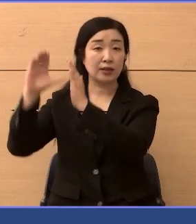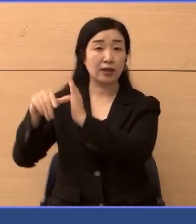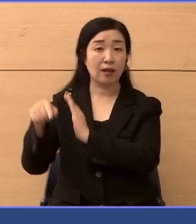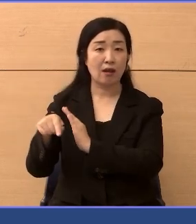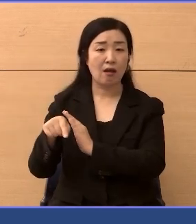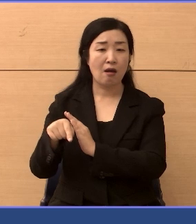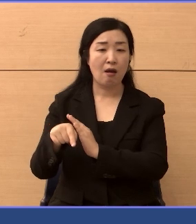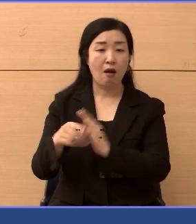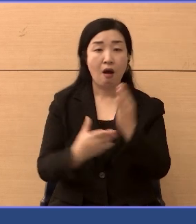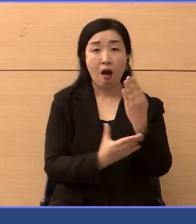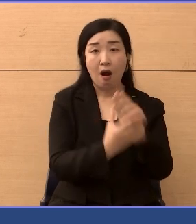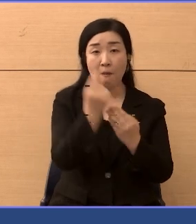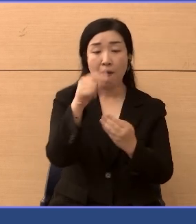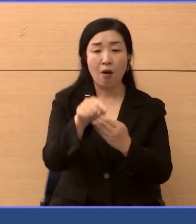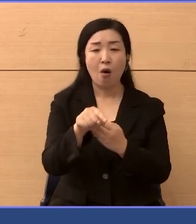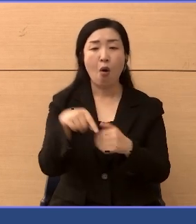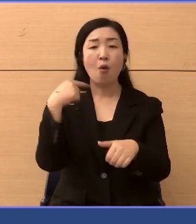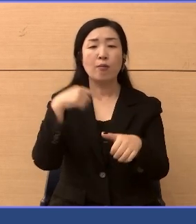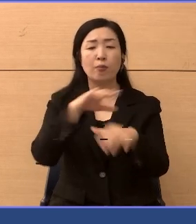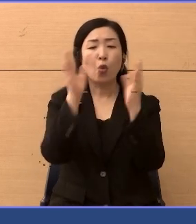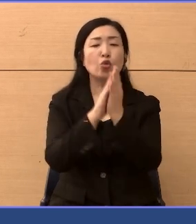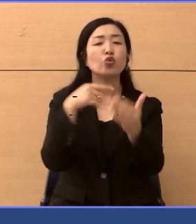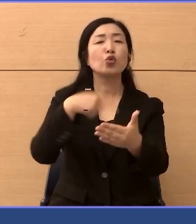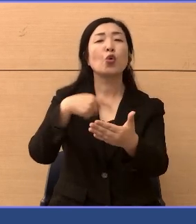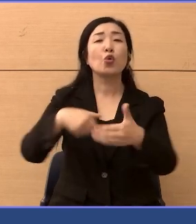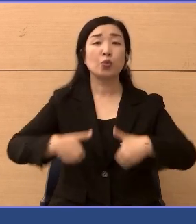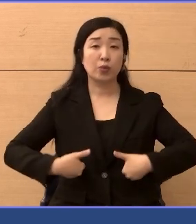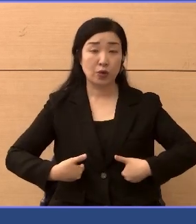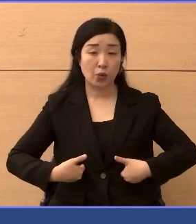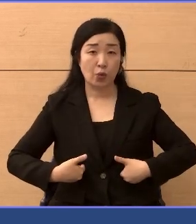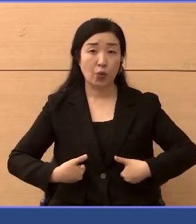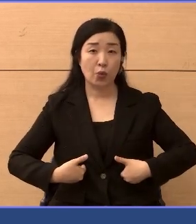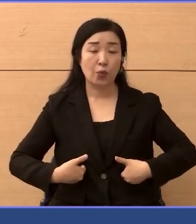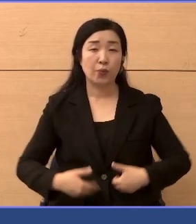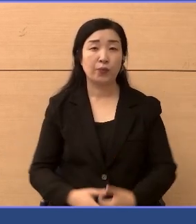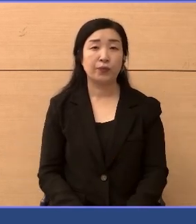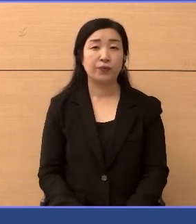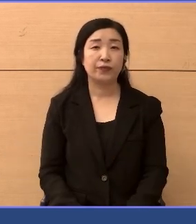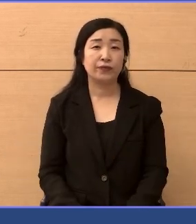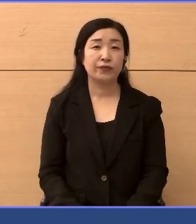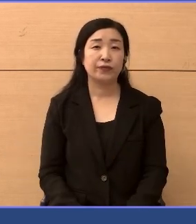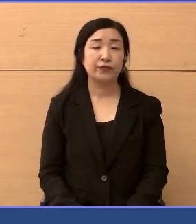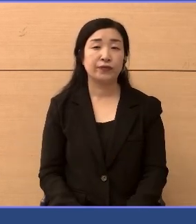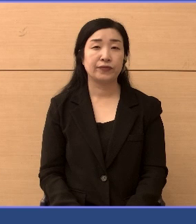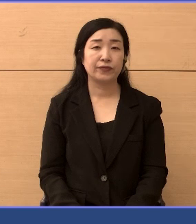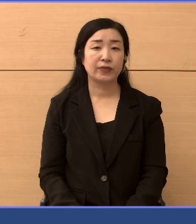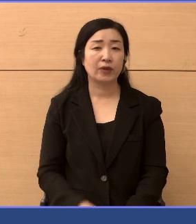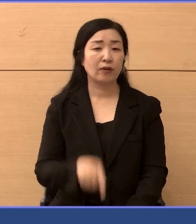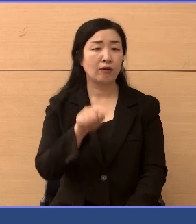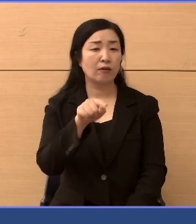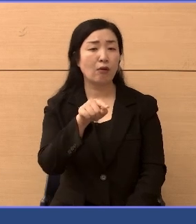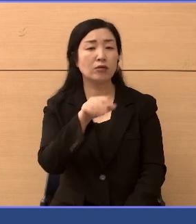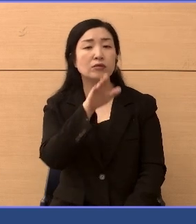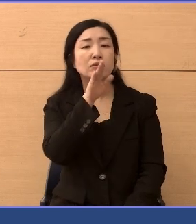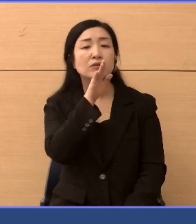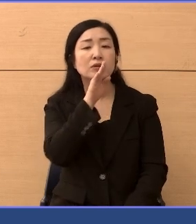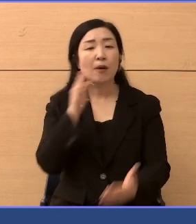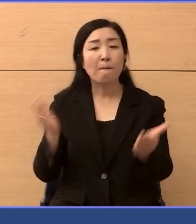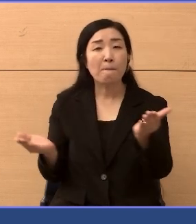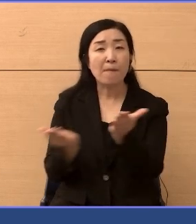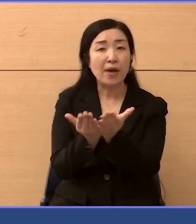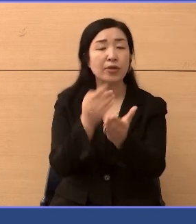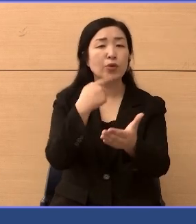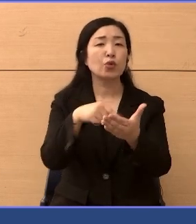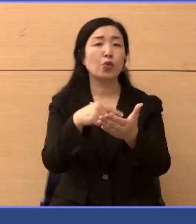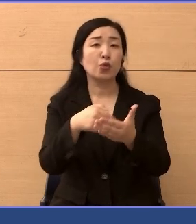of educational 일종의 교육을 받을 필요가 system, 있습니다. and we 교육 need to make 시스템의 하에 sure 있어야 that that is 되는데요. optimized 이것이 굉장히 for 최적화된 the 교육일 필요가 needs